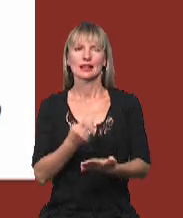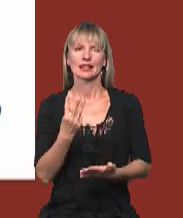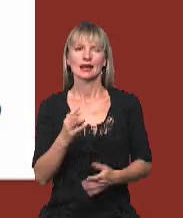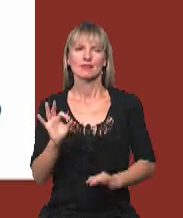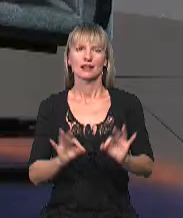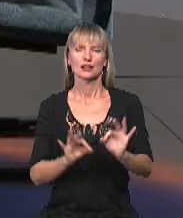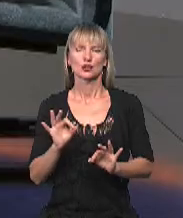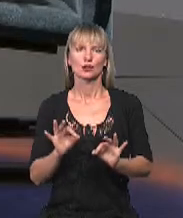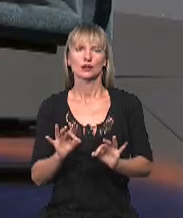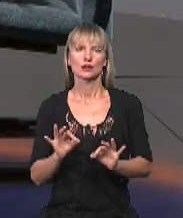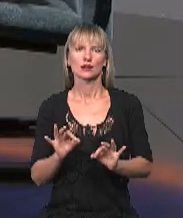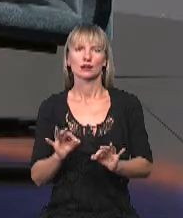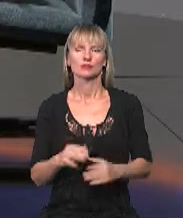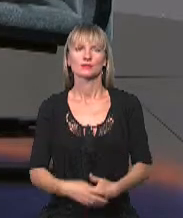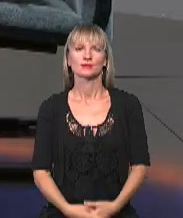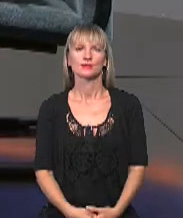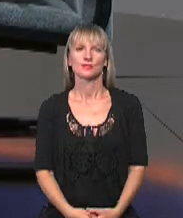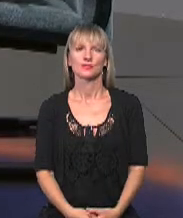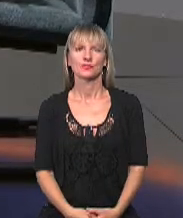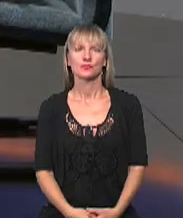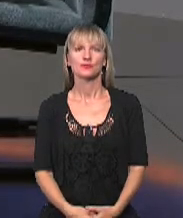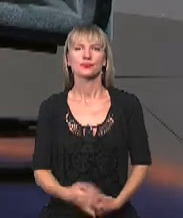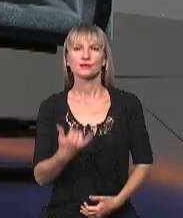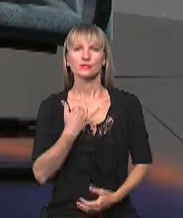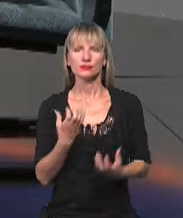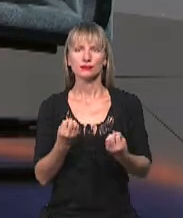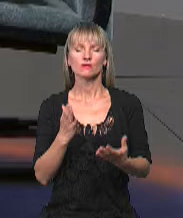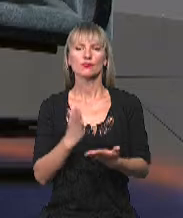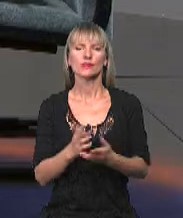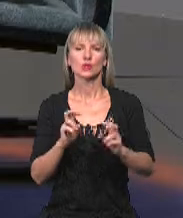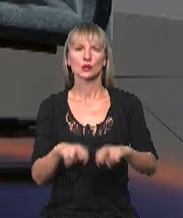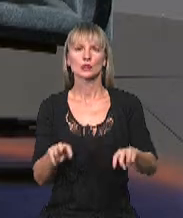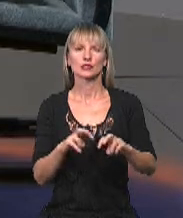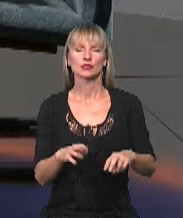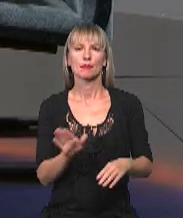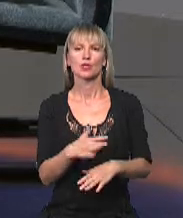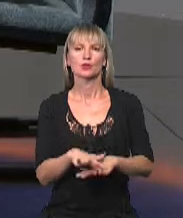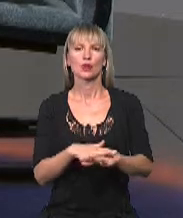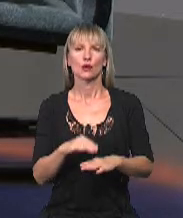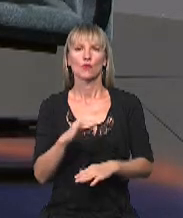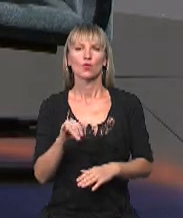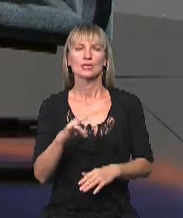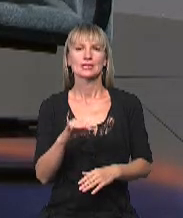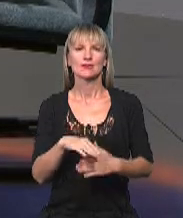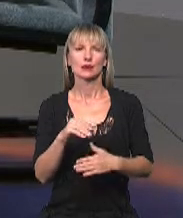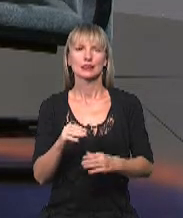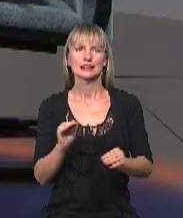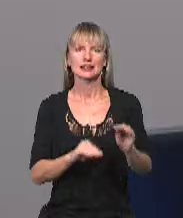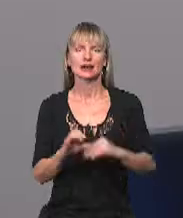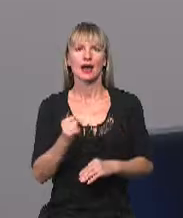3%. Настю, прокоментуйте, будь ласка. Ну, в мене ще є дослідження Міжнародної фундації виборчих систем